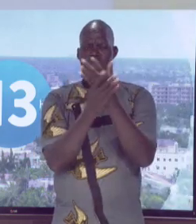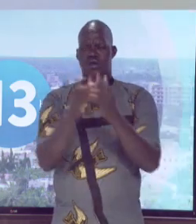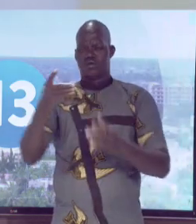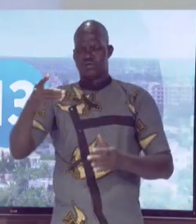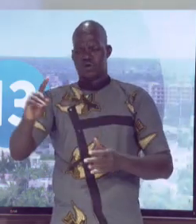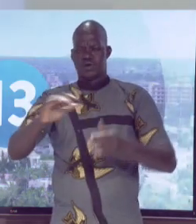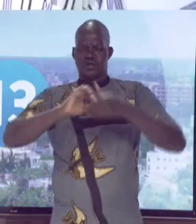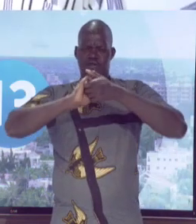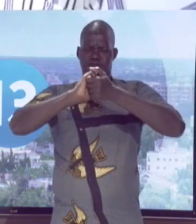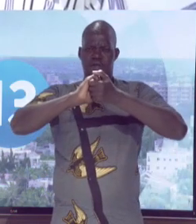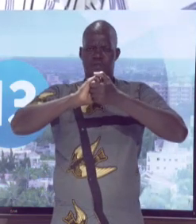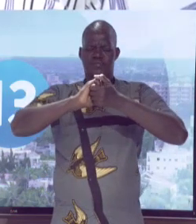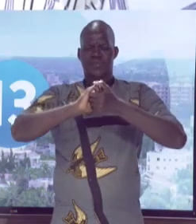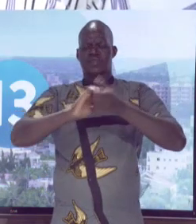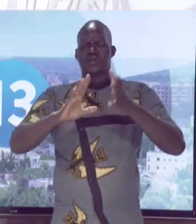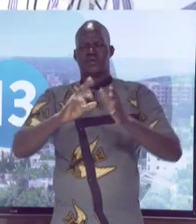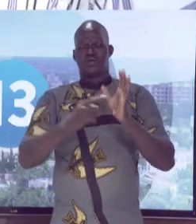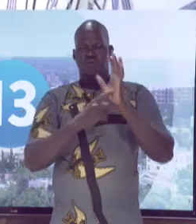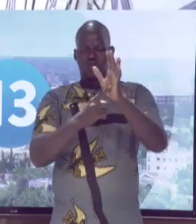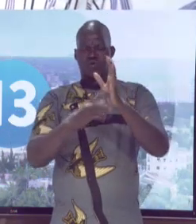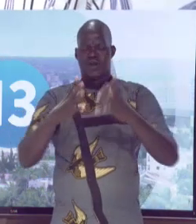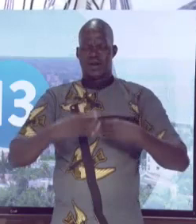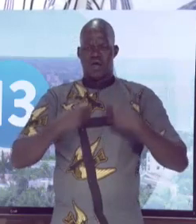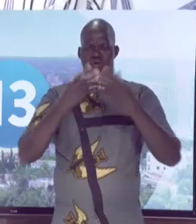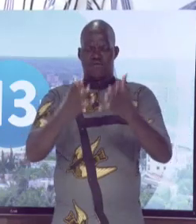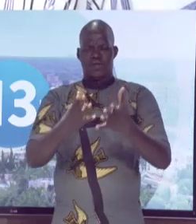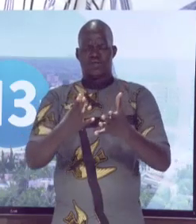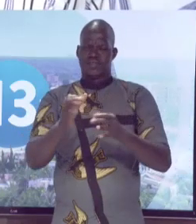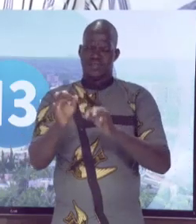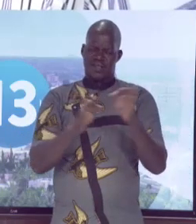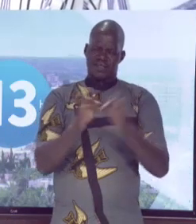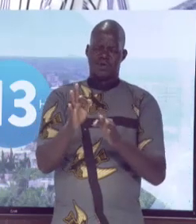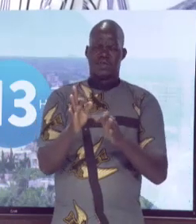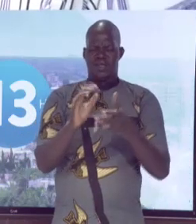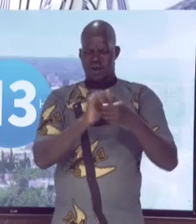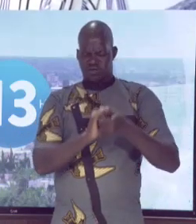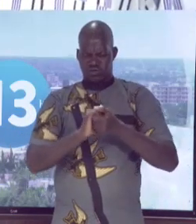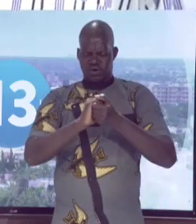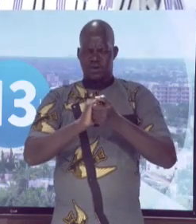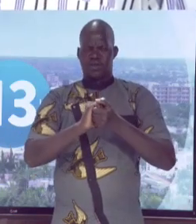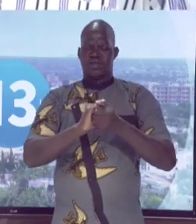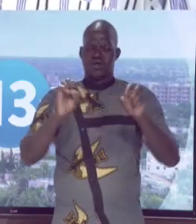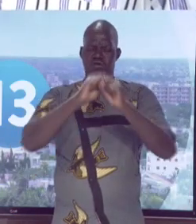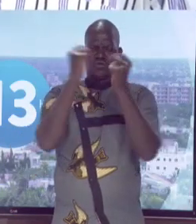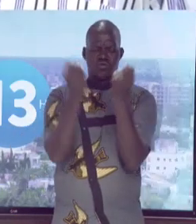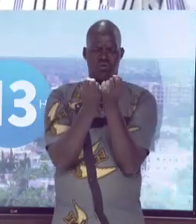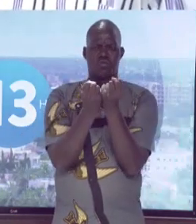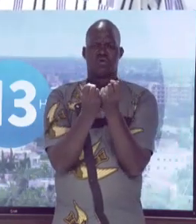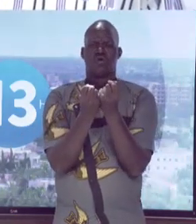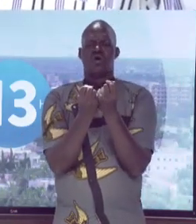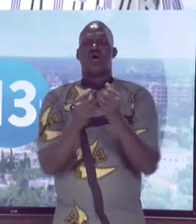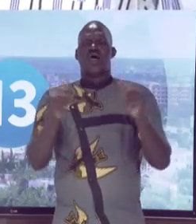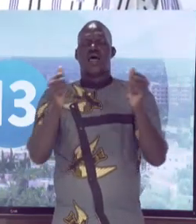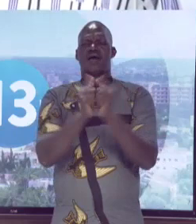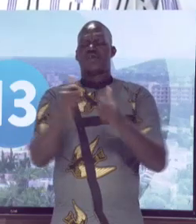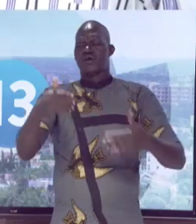tiennent. Ça symbolise d'abord la confiance et ça traduit aussi la solidité du groupe SONAR et que avec la